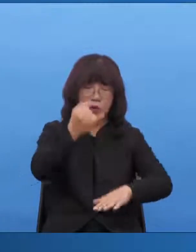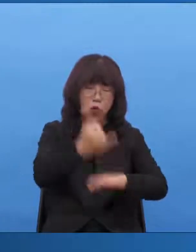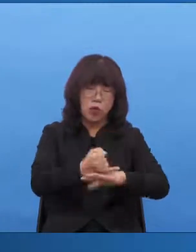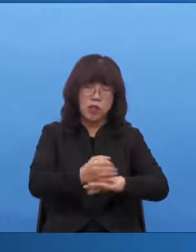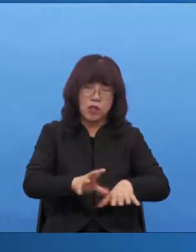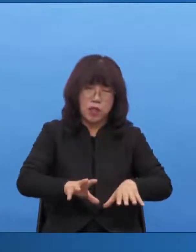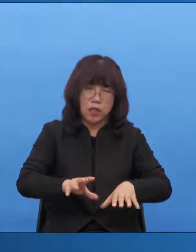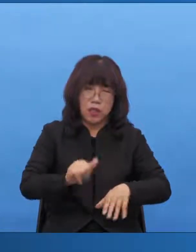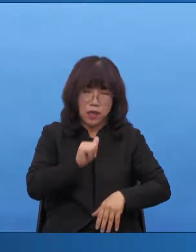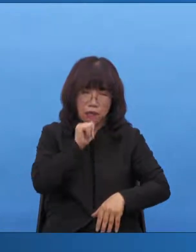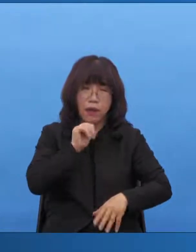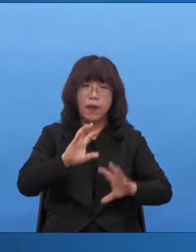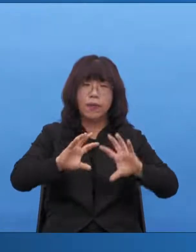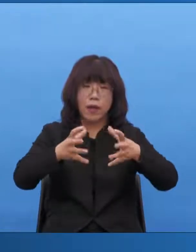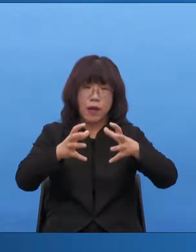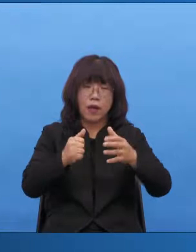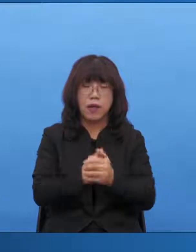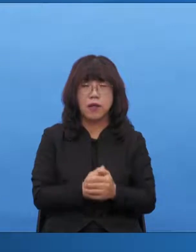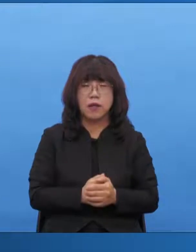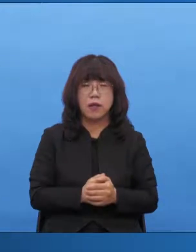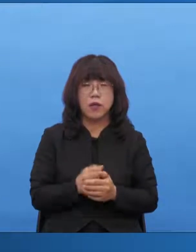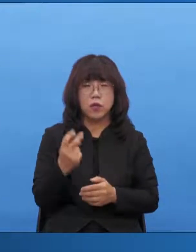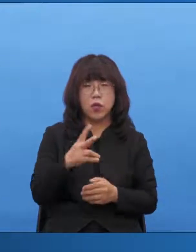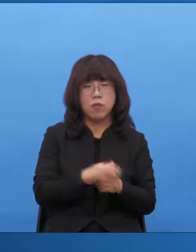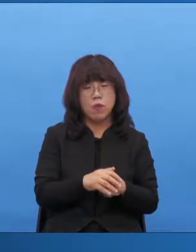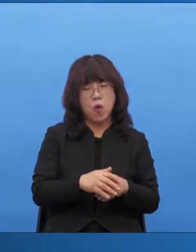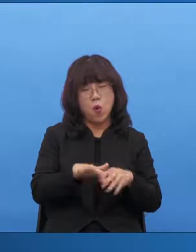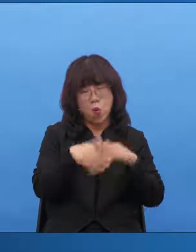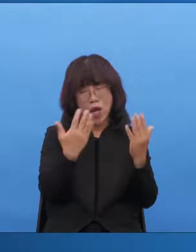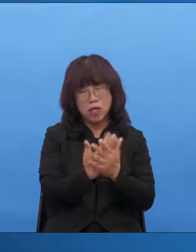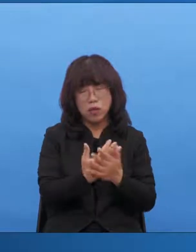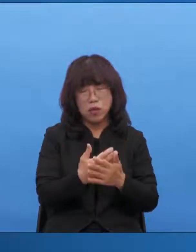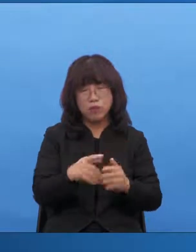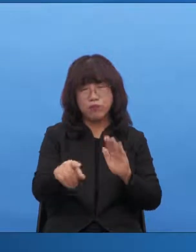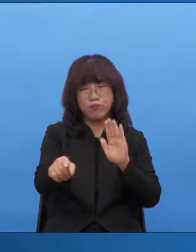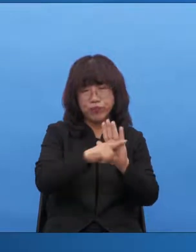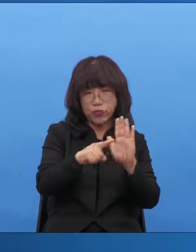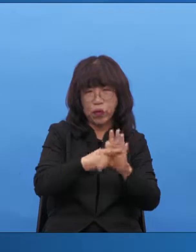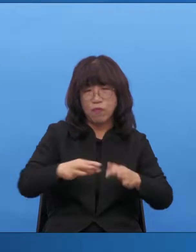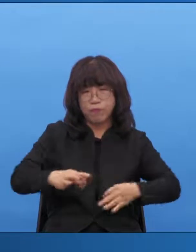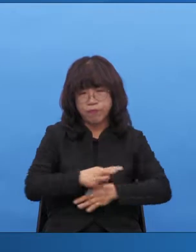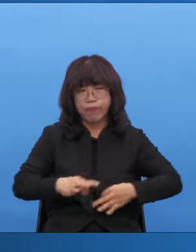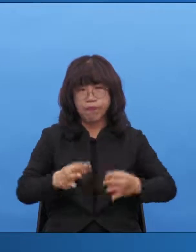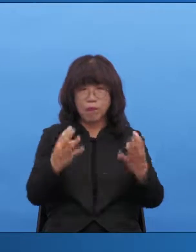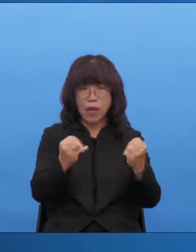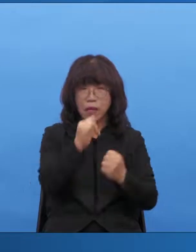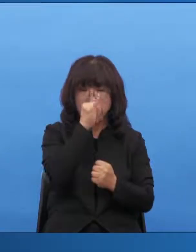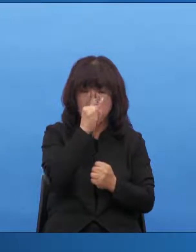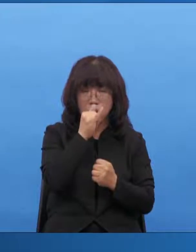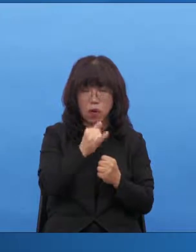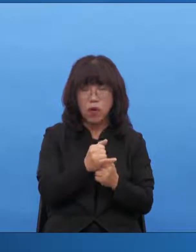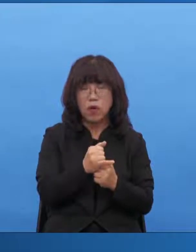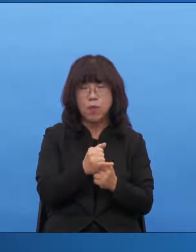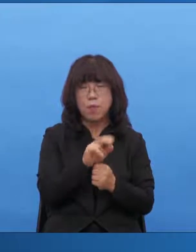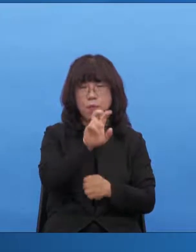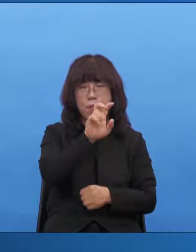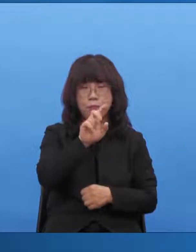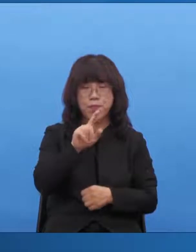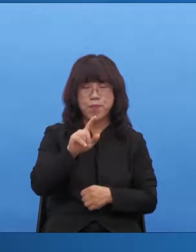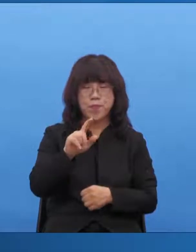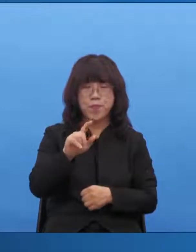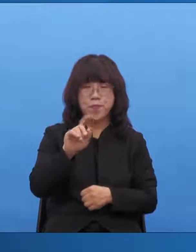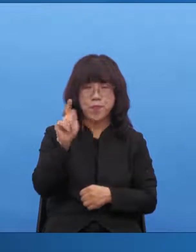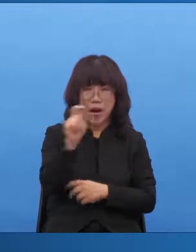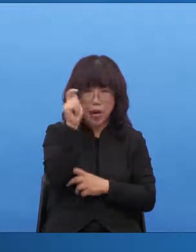하나입니다. 또한 사회 전반에 뿌리 깊게 자리한 부정부패로 인하여 말라위 GDP의 30% 이상이 사라지고 있으며 다국적 기업들은